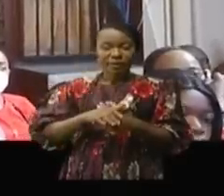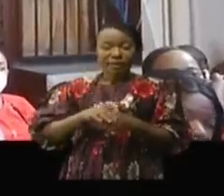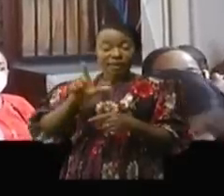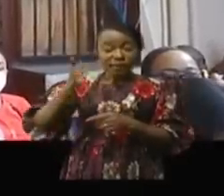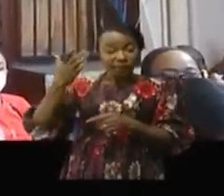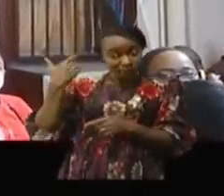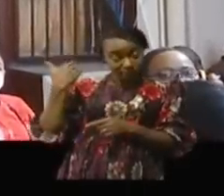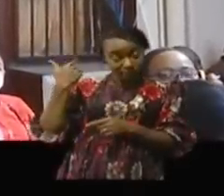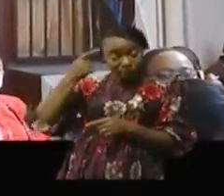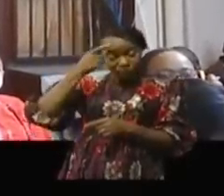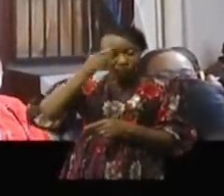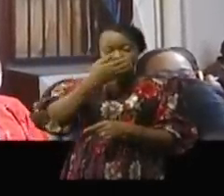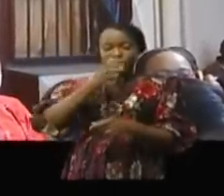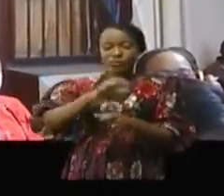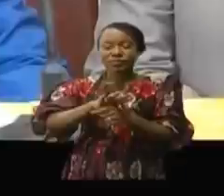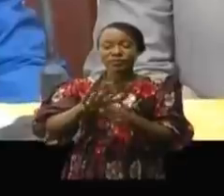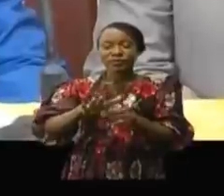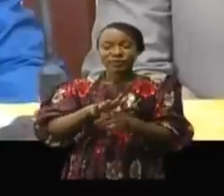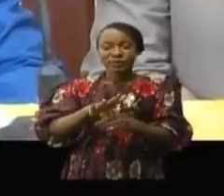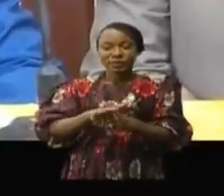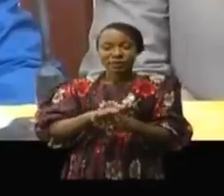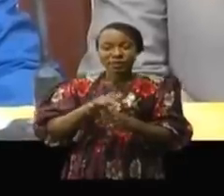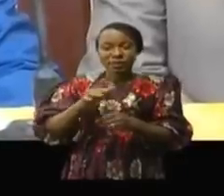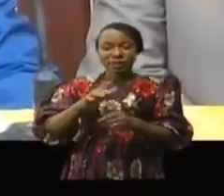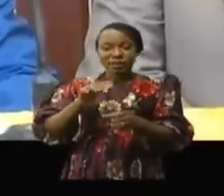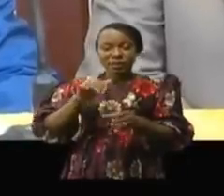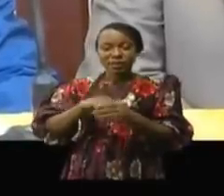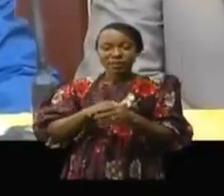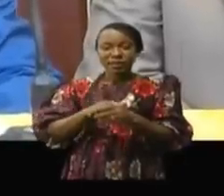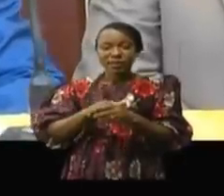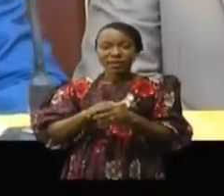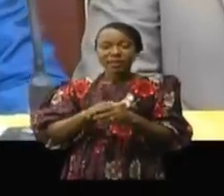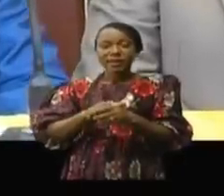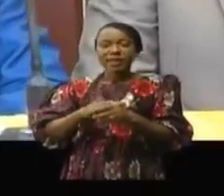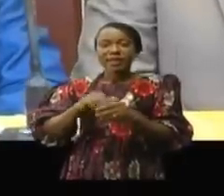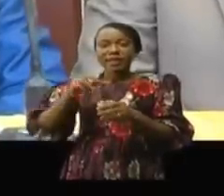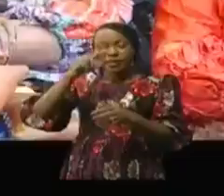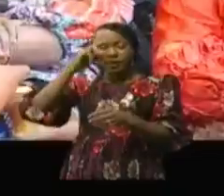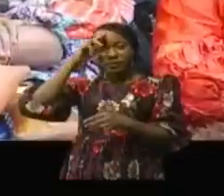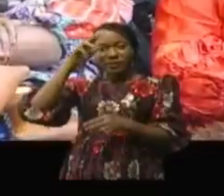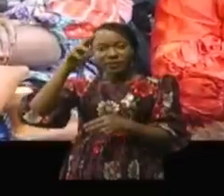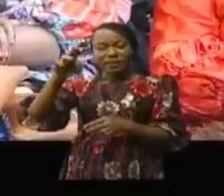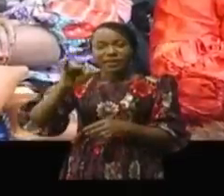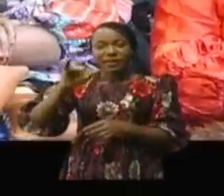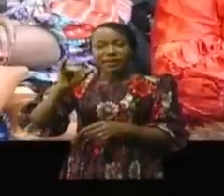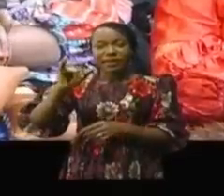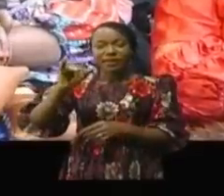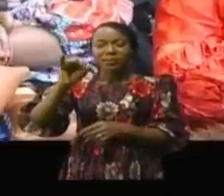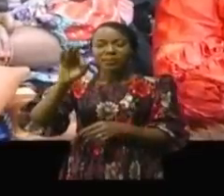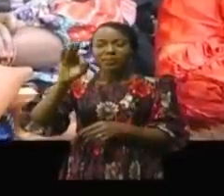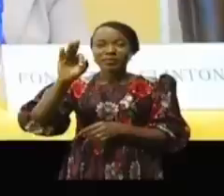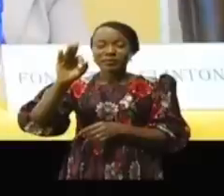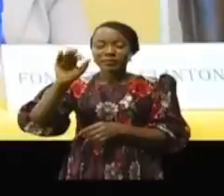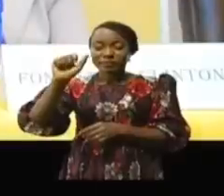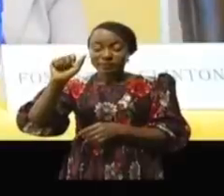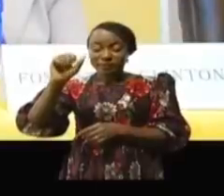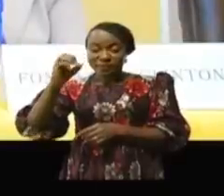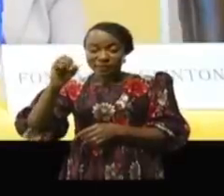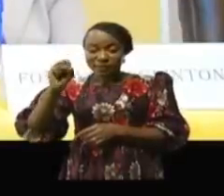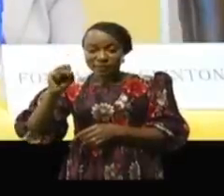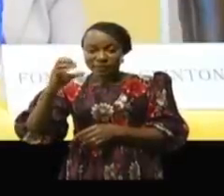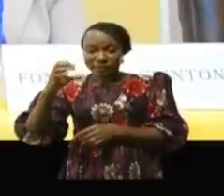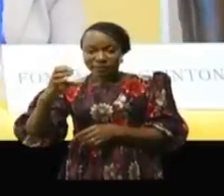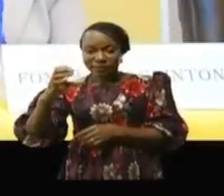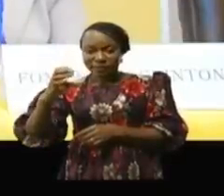la COVID-19 en milieu universitaire à l'Institut facultaire des sciences de l'information et de la communication.